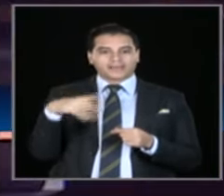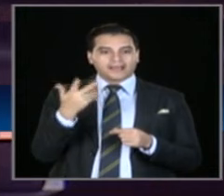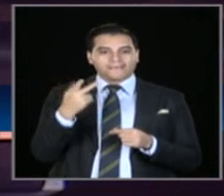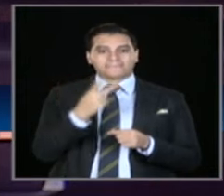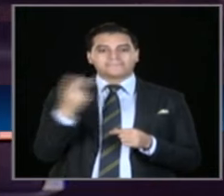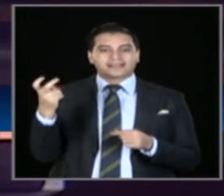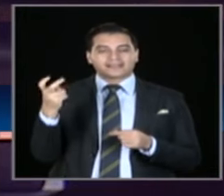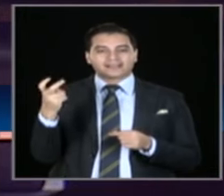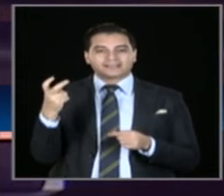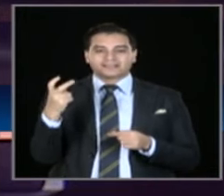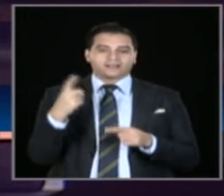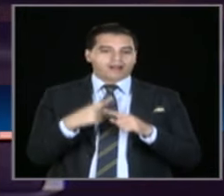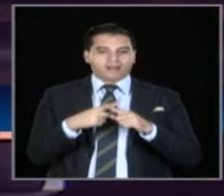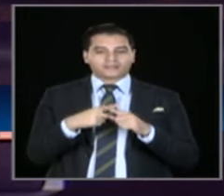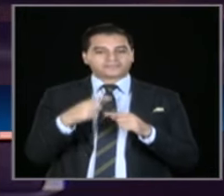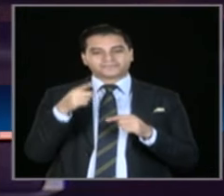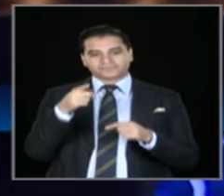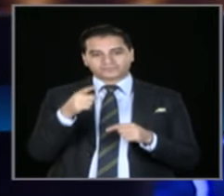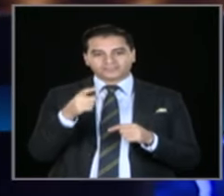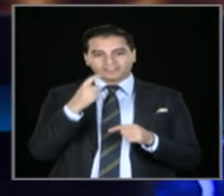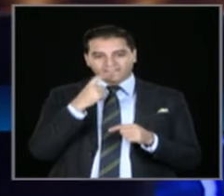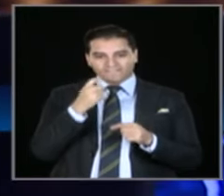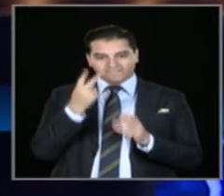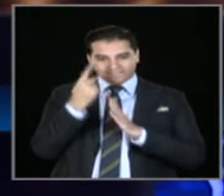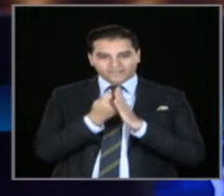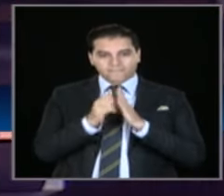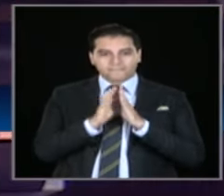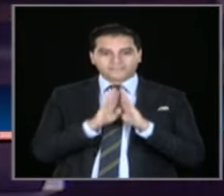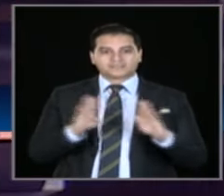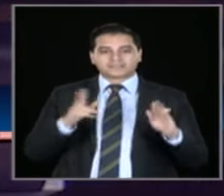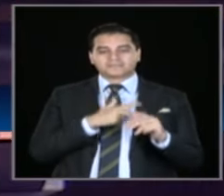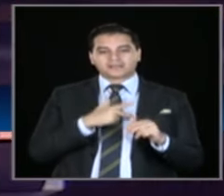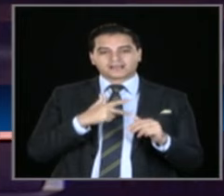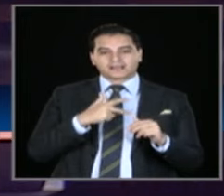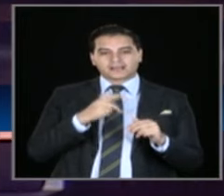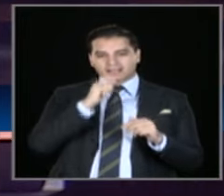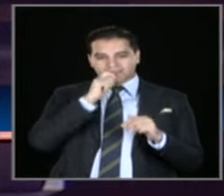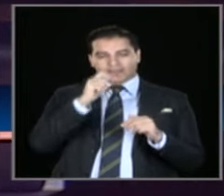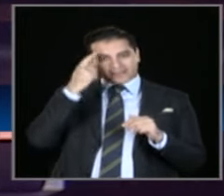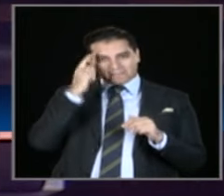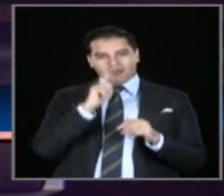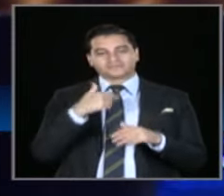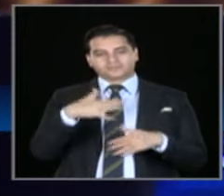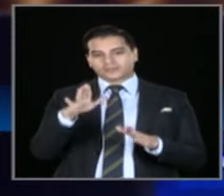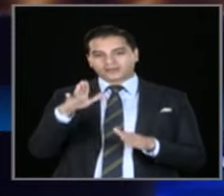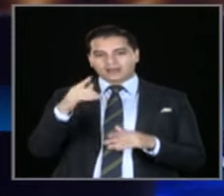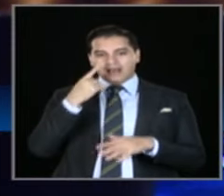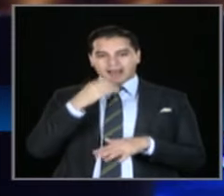200. غلط. أديب فرنسي مؤلف مسرحية البخيل، فمن هو؟ فيكتور هوجو. غلط. ما هو علم دراسة الأجسام